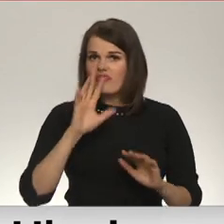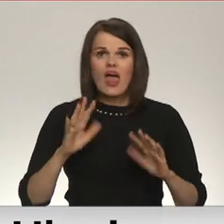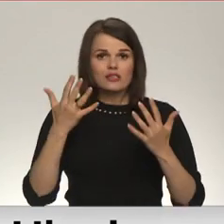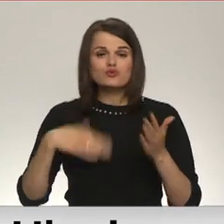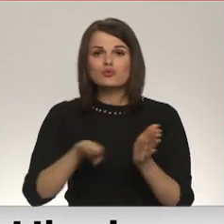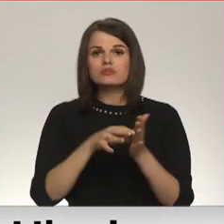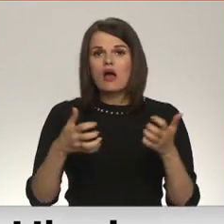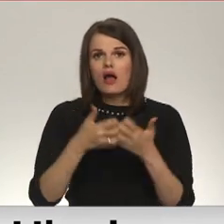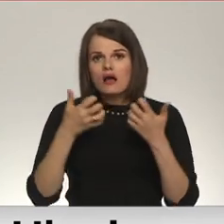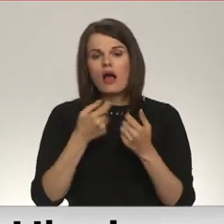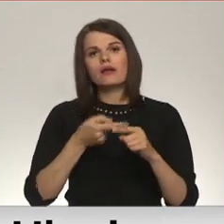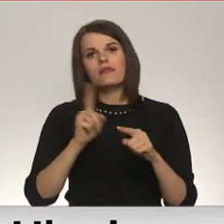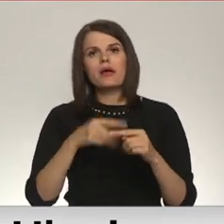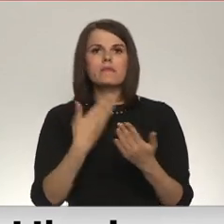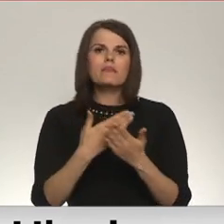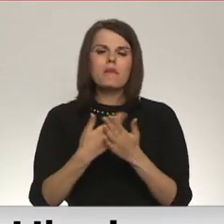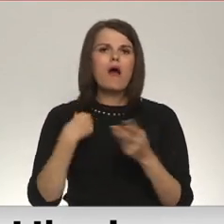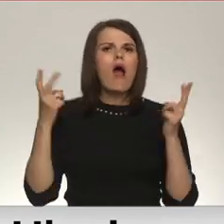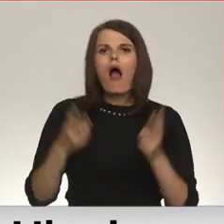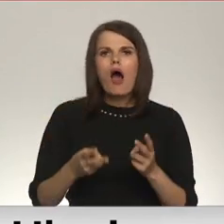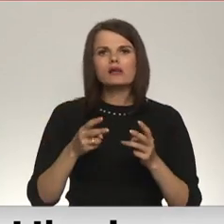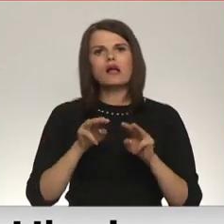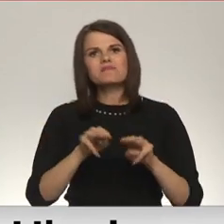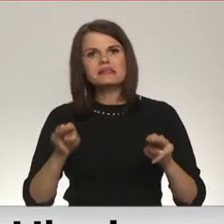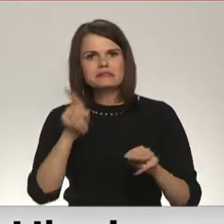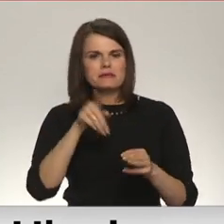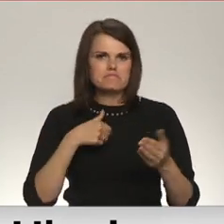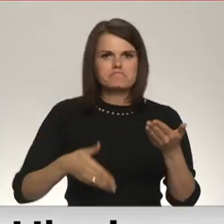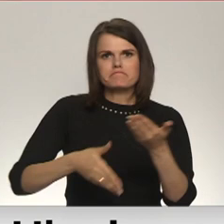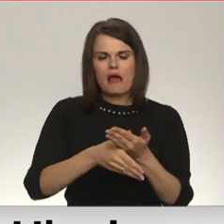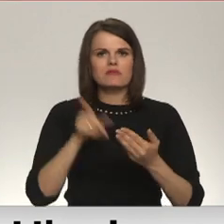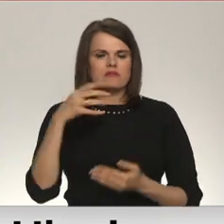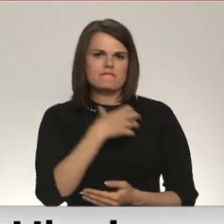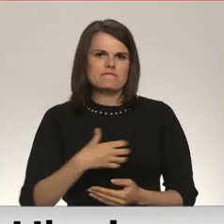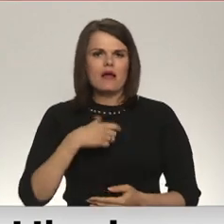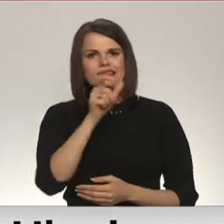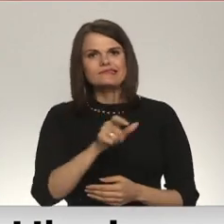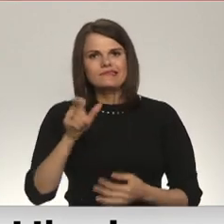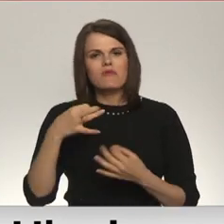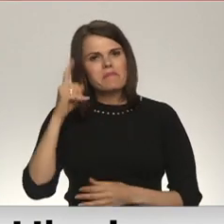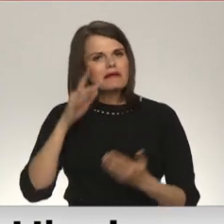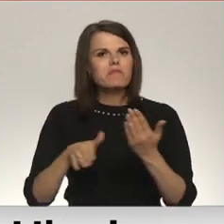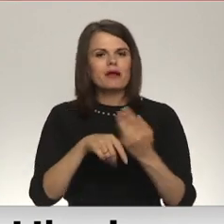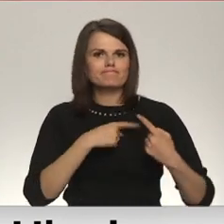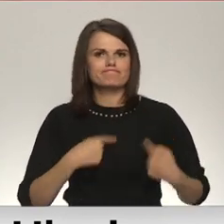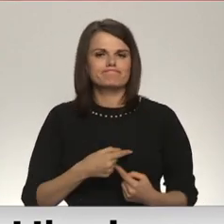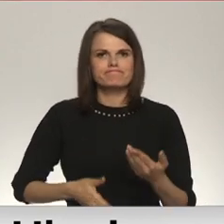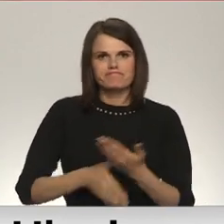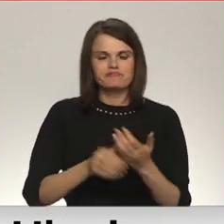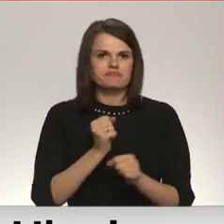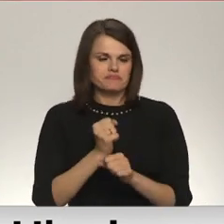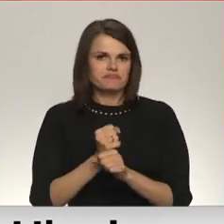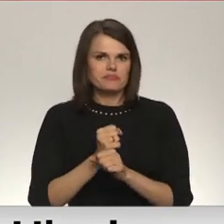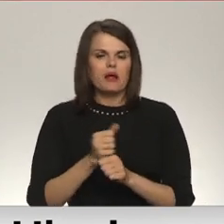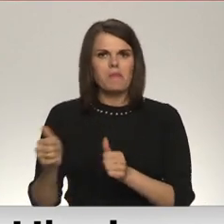karot, tad kaut kur, piemēram, ārkārtas situāciju ministrijā. Tur tagad ļoti vajadzīgas rokas brīvprātīgajā kustībā. Līdzās